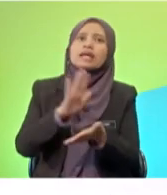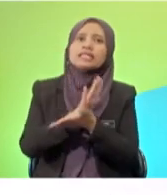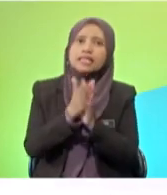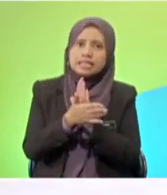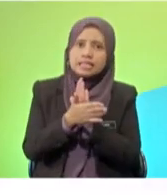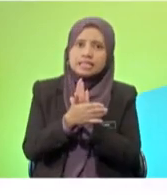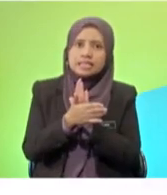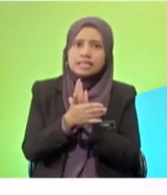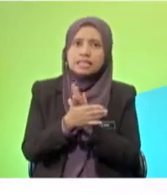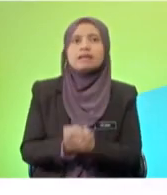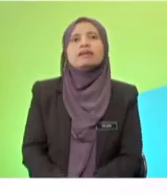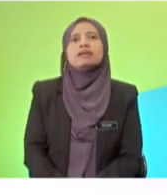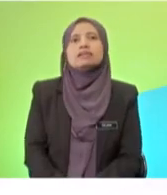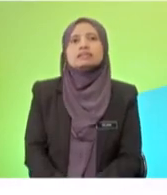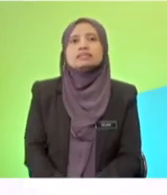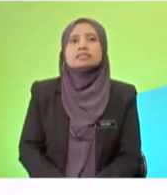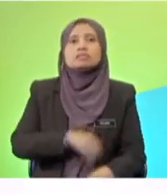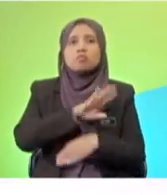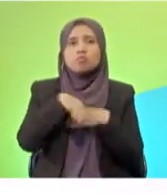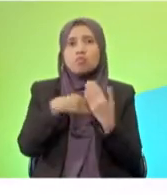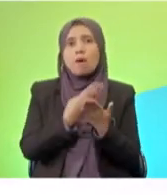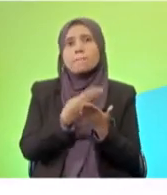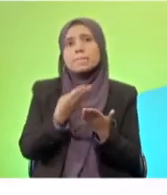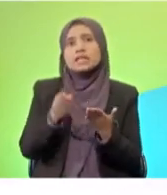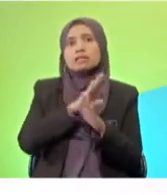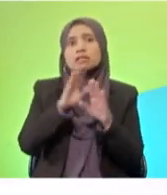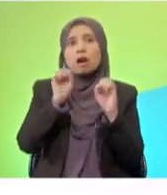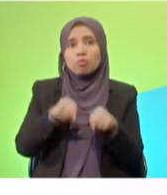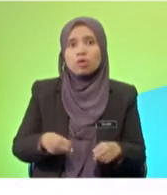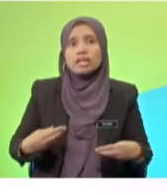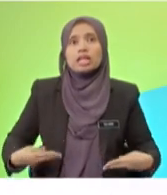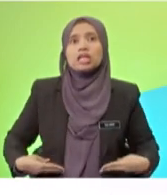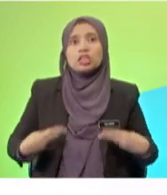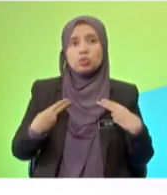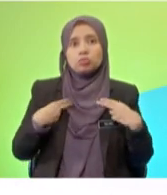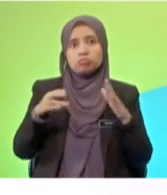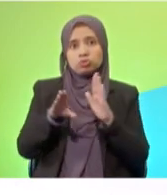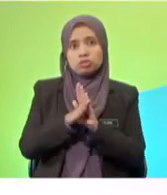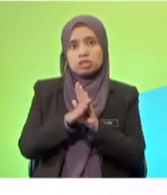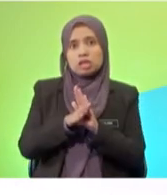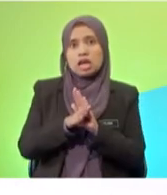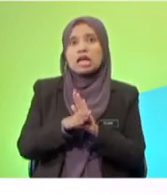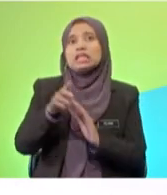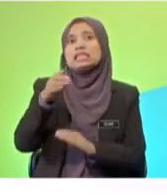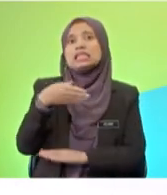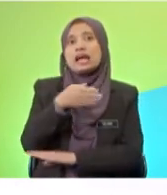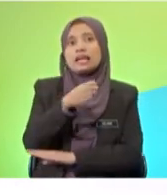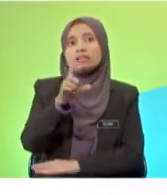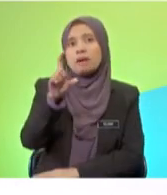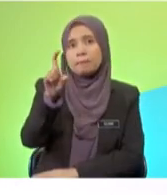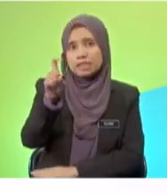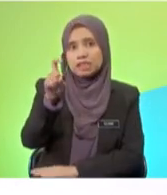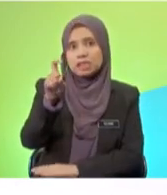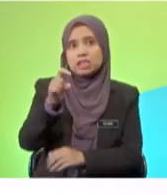ekosistem kita betul Tak Semestinya ikan akan Pupus sebab apa coba kita tengok